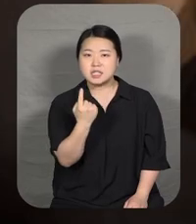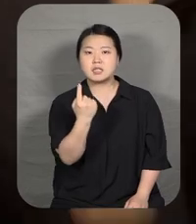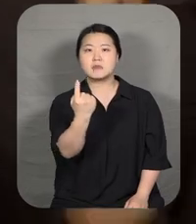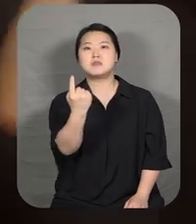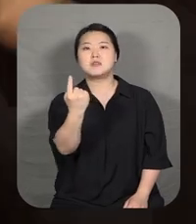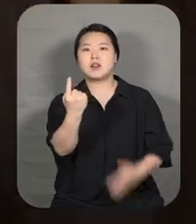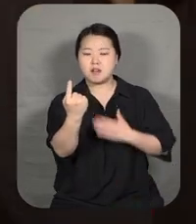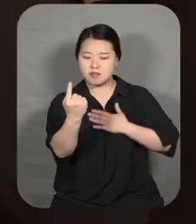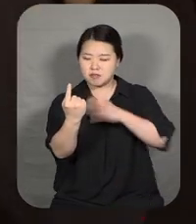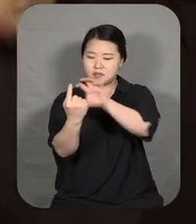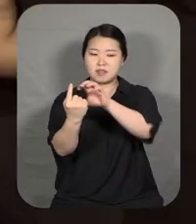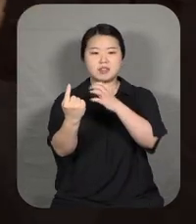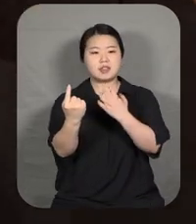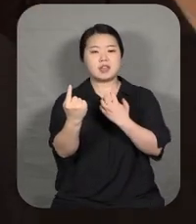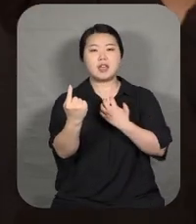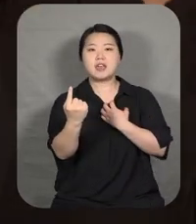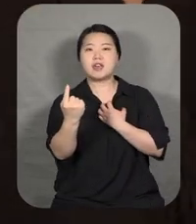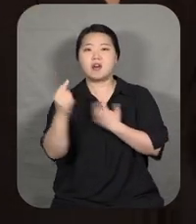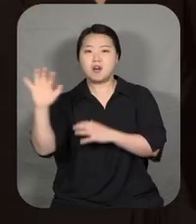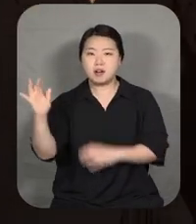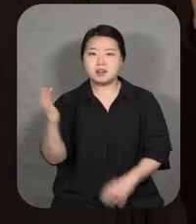되어